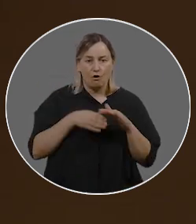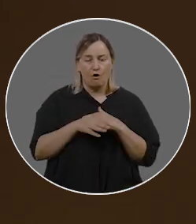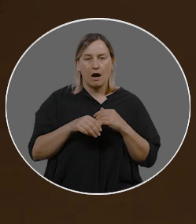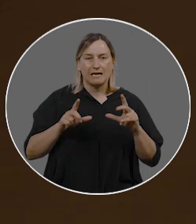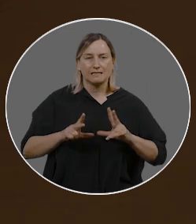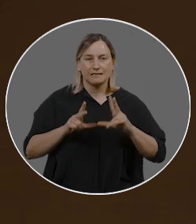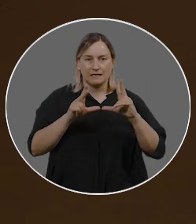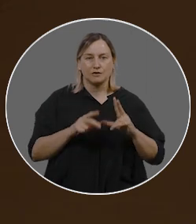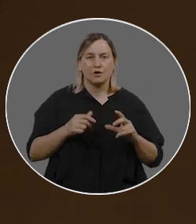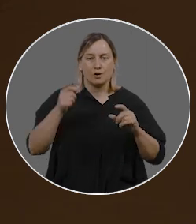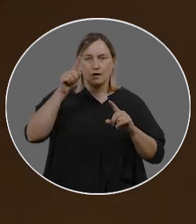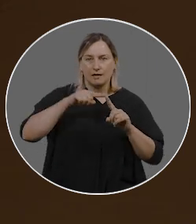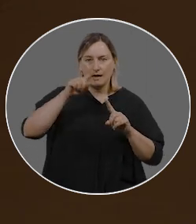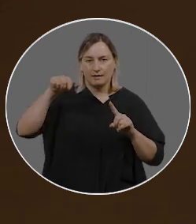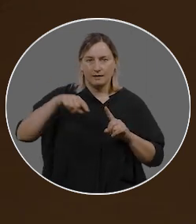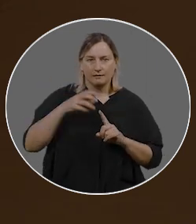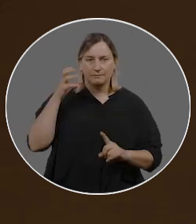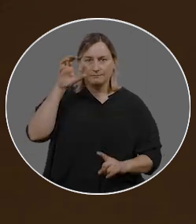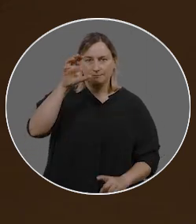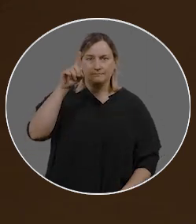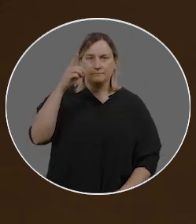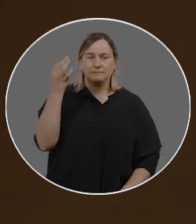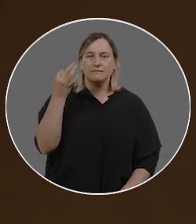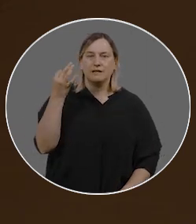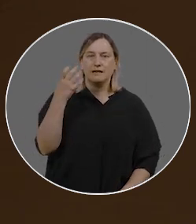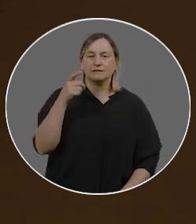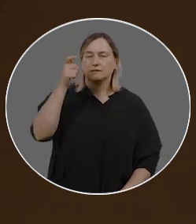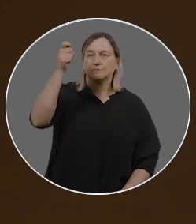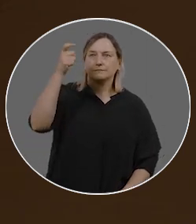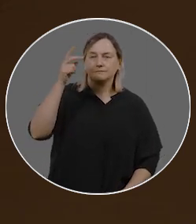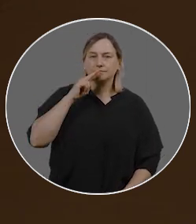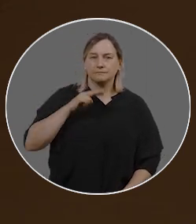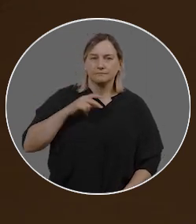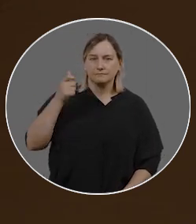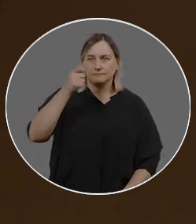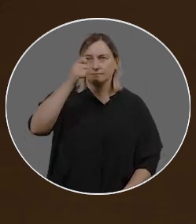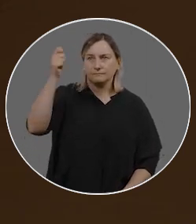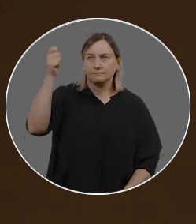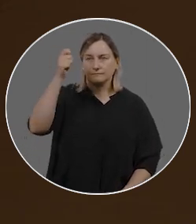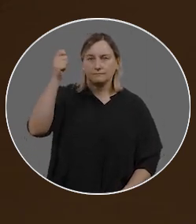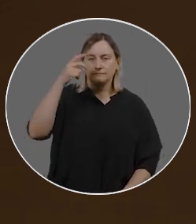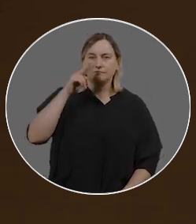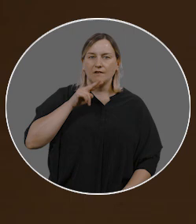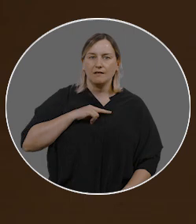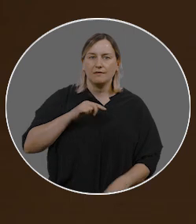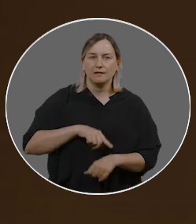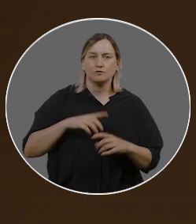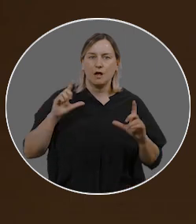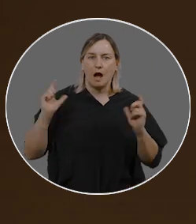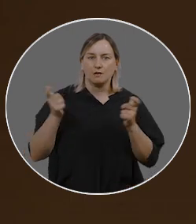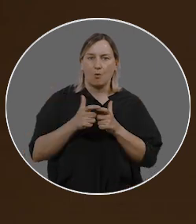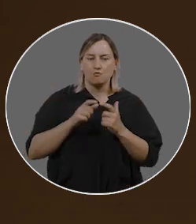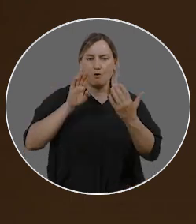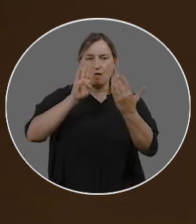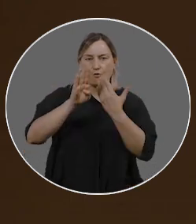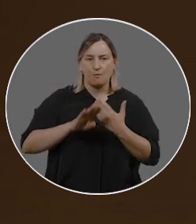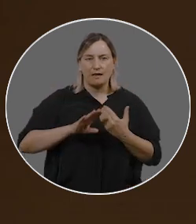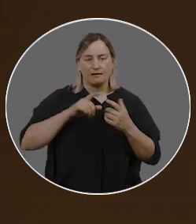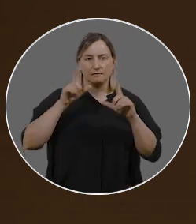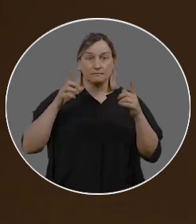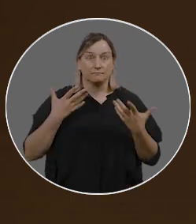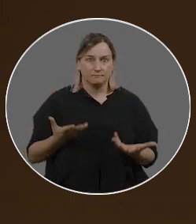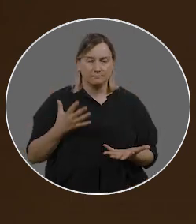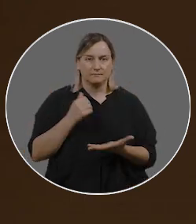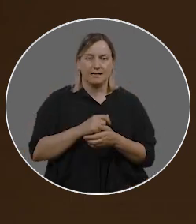l'ascensor i hi hagi un cartell allà enganxat i diguis què és això i agafis i que et digui que és una reunió de la comunitat i bla, bla, bla,